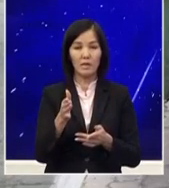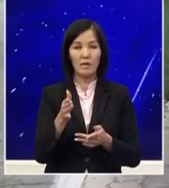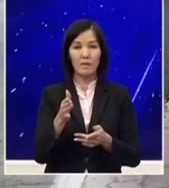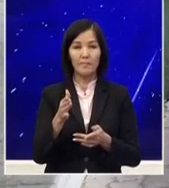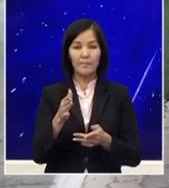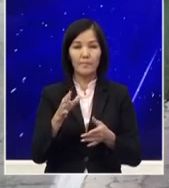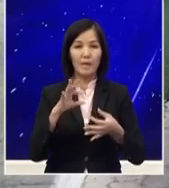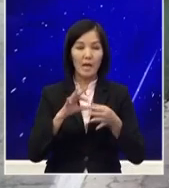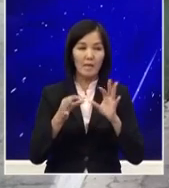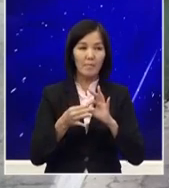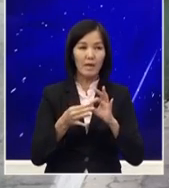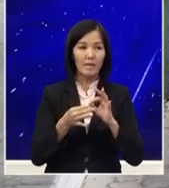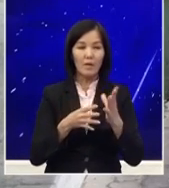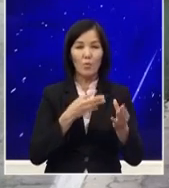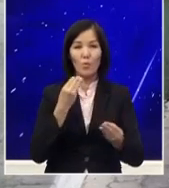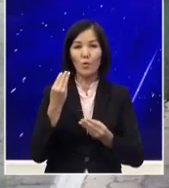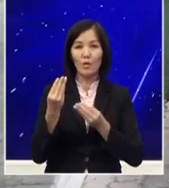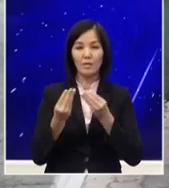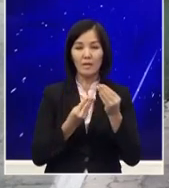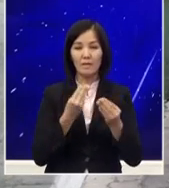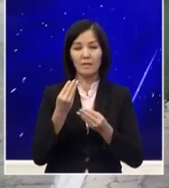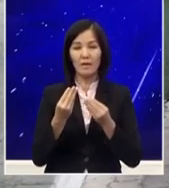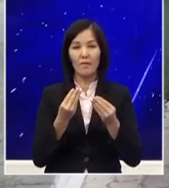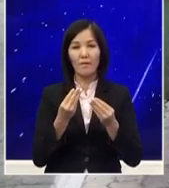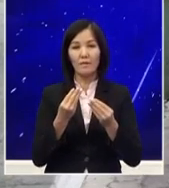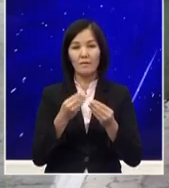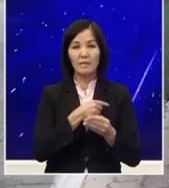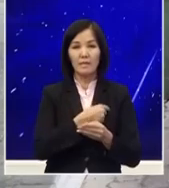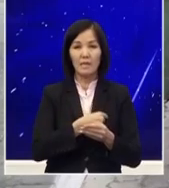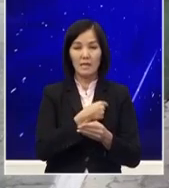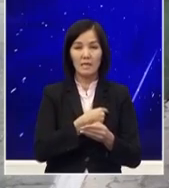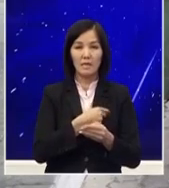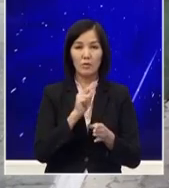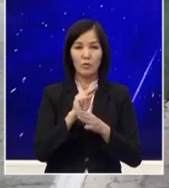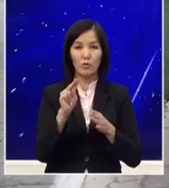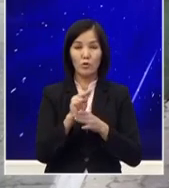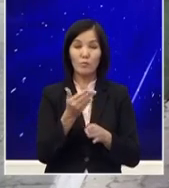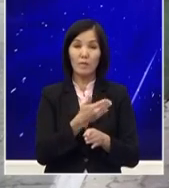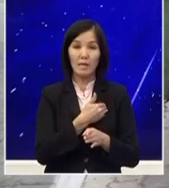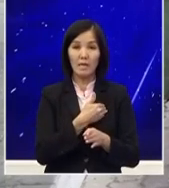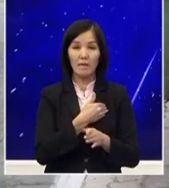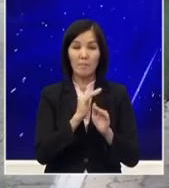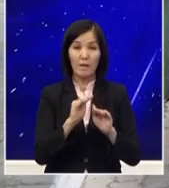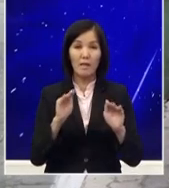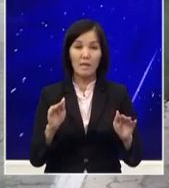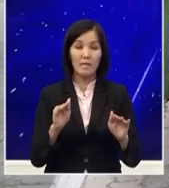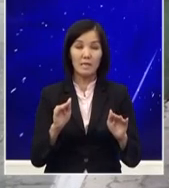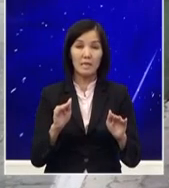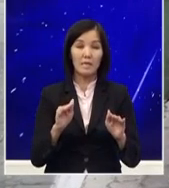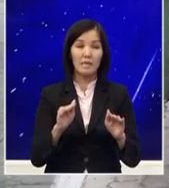бірінші олимпиада әрине. Сосын тренер болғым келеді, жаттықтырғым келеді, оқушылар